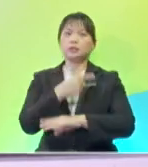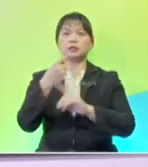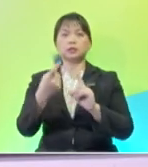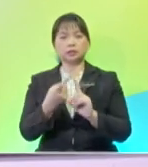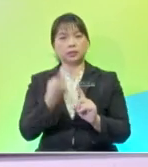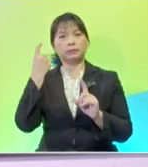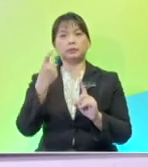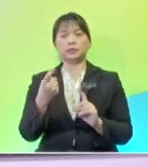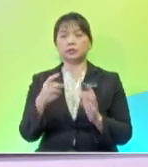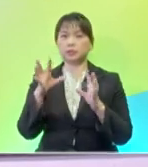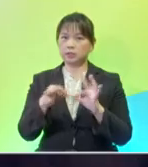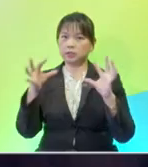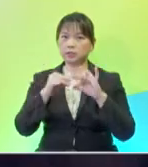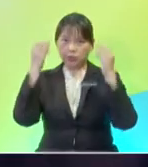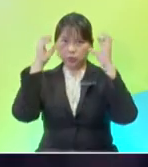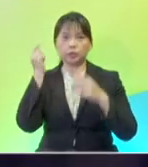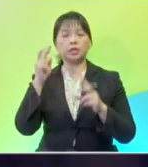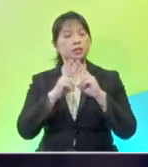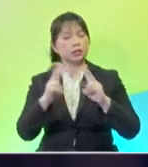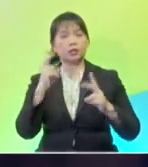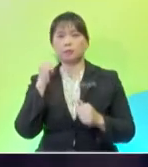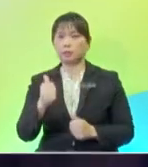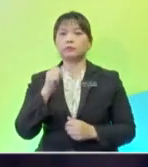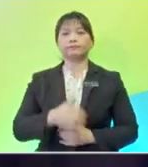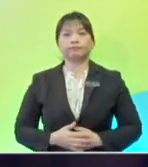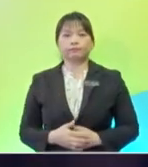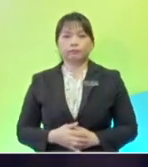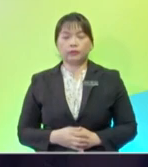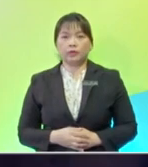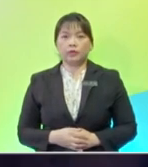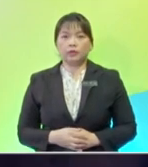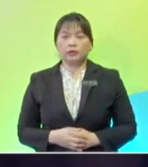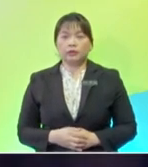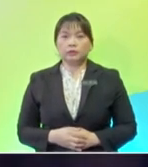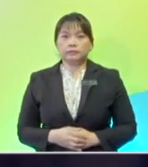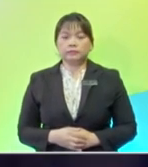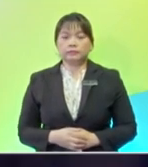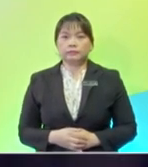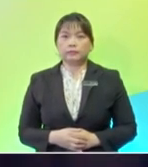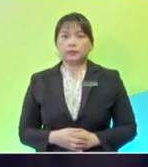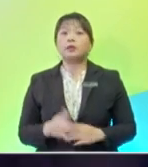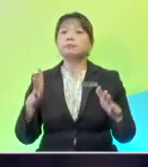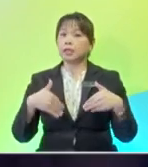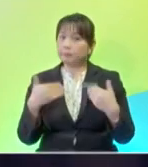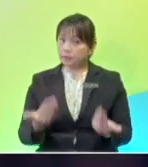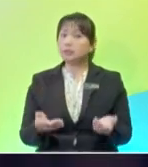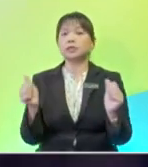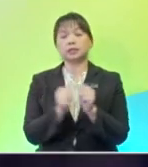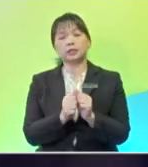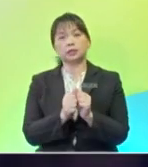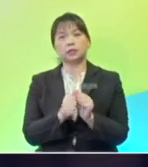sangat bagus sekali Bagaimana dengan pencak silat pembelajaran saya pada hari ini Cikgu